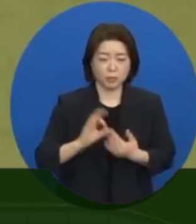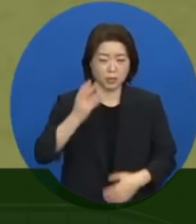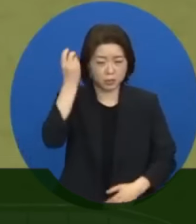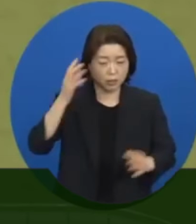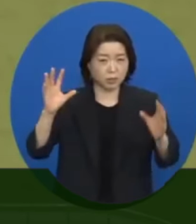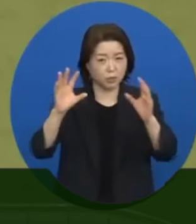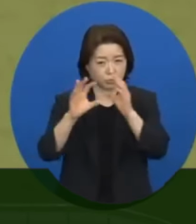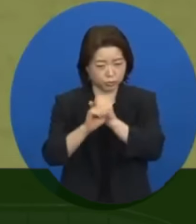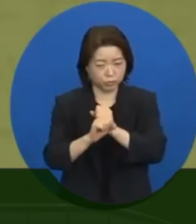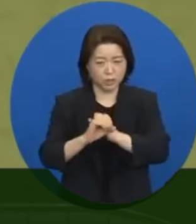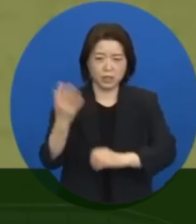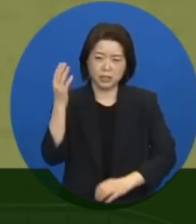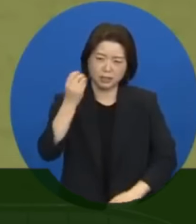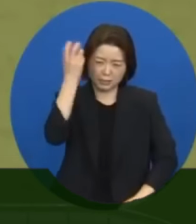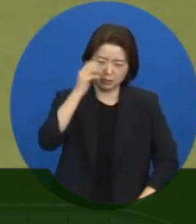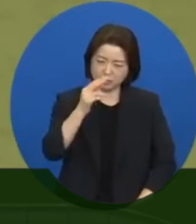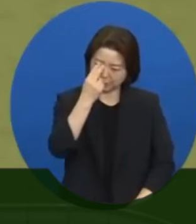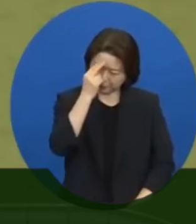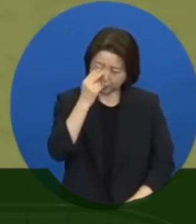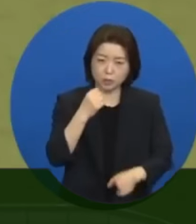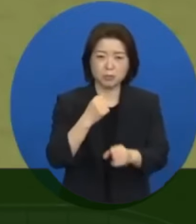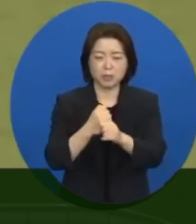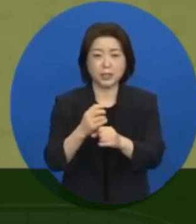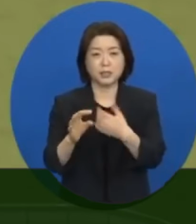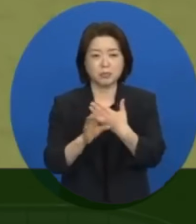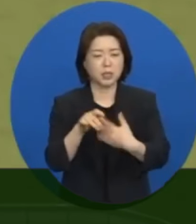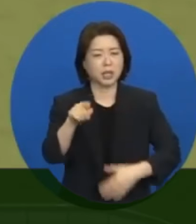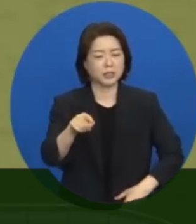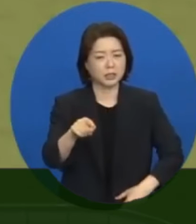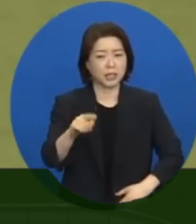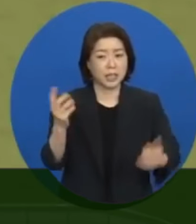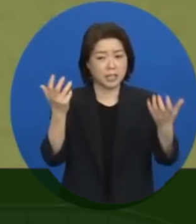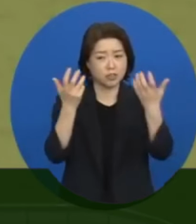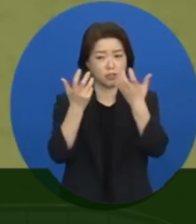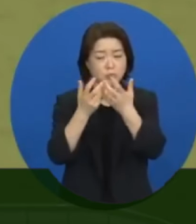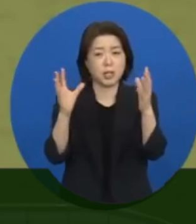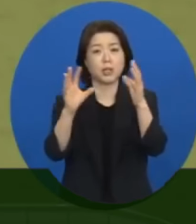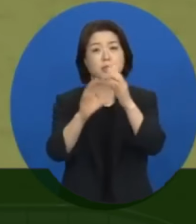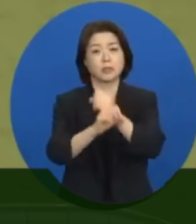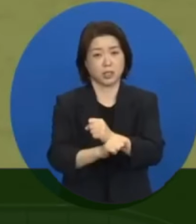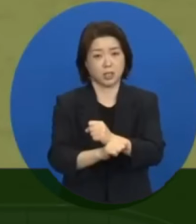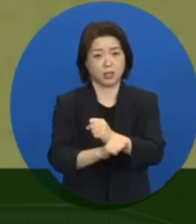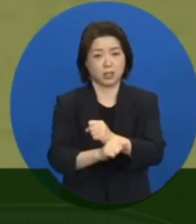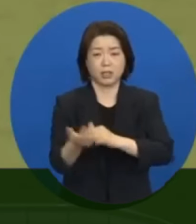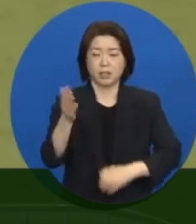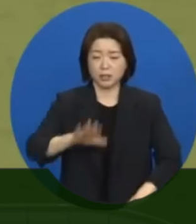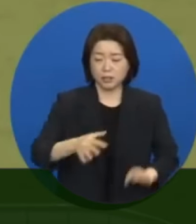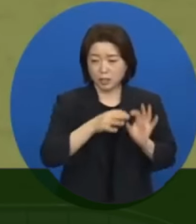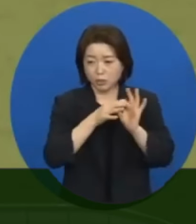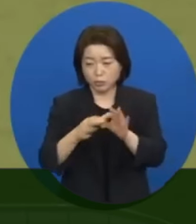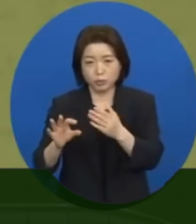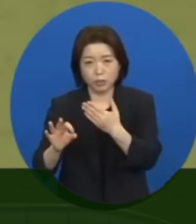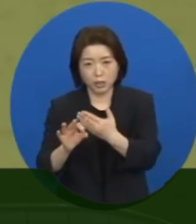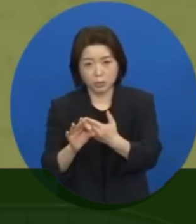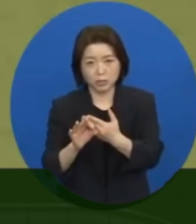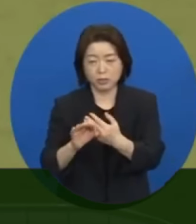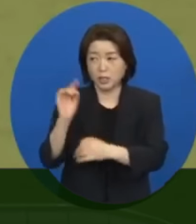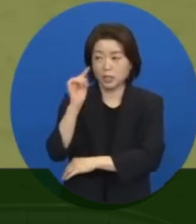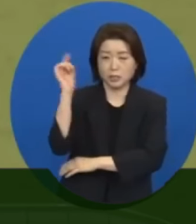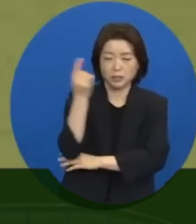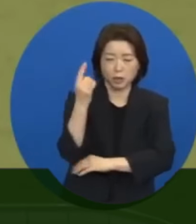근심케 하면 그것이 사라집니다 중요한 것은 유지하는 거예요 근데 그에게는 계속 성령이